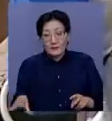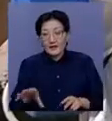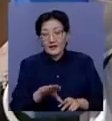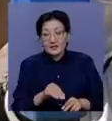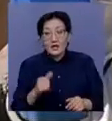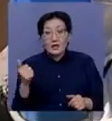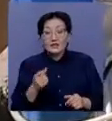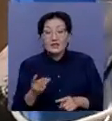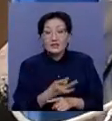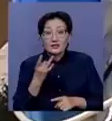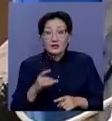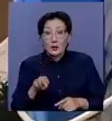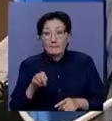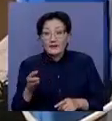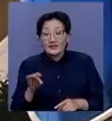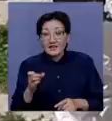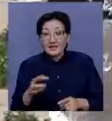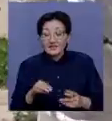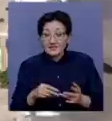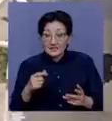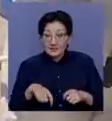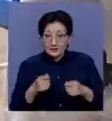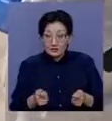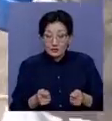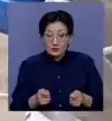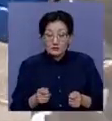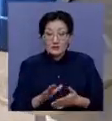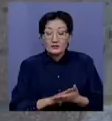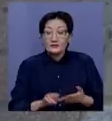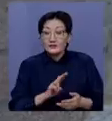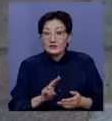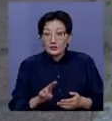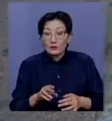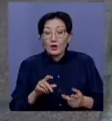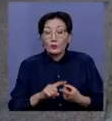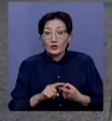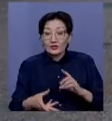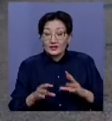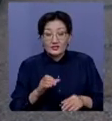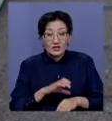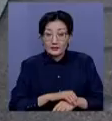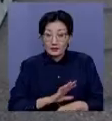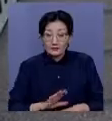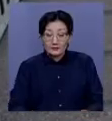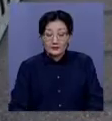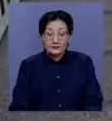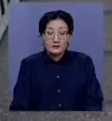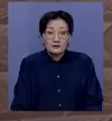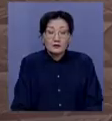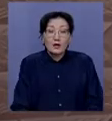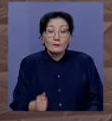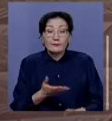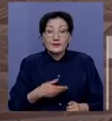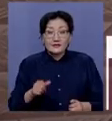де аптасына екі рет ПТР тестін тапсырады. Бұған дейін олардың ешқайсысынан оң нәтиже анықталмапты. Бізде әр апта